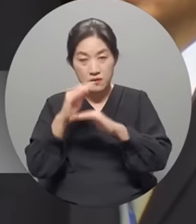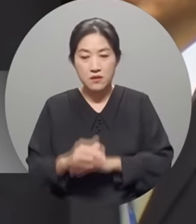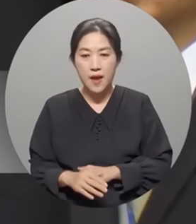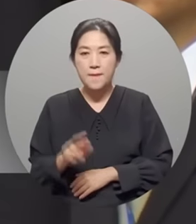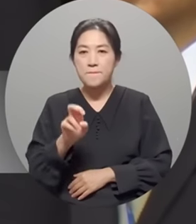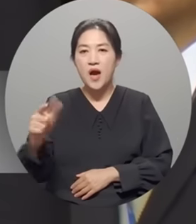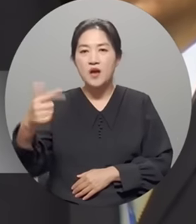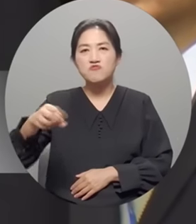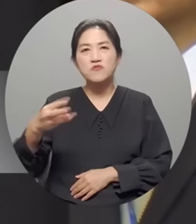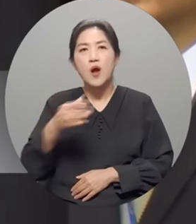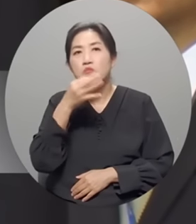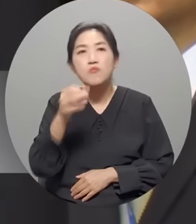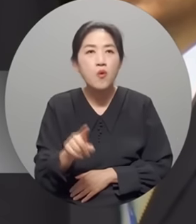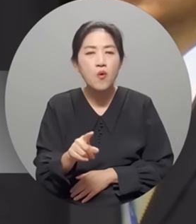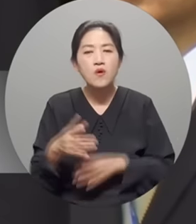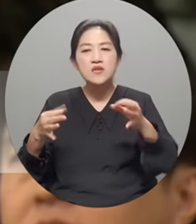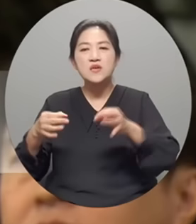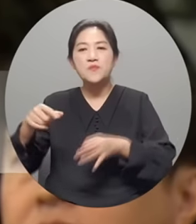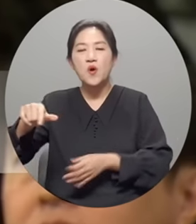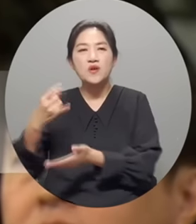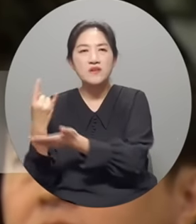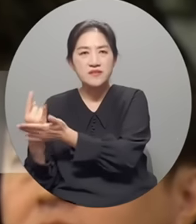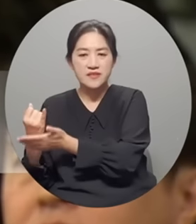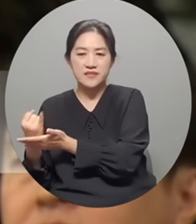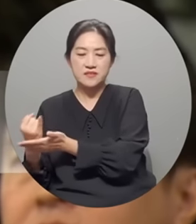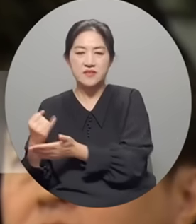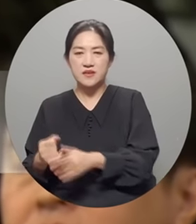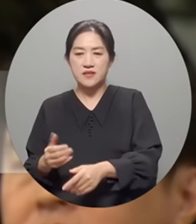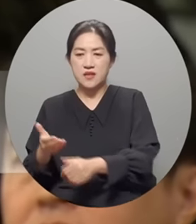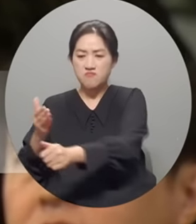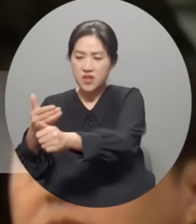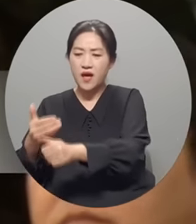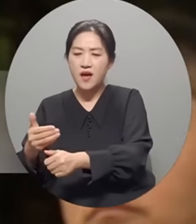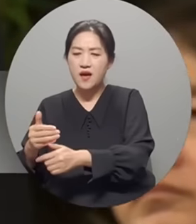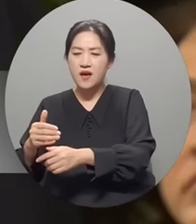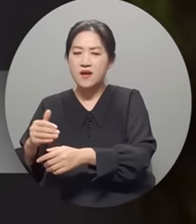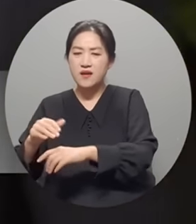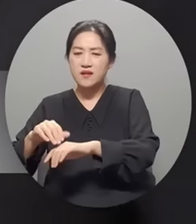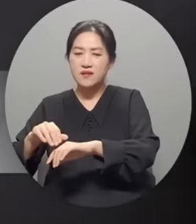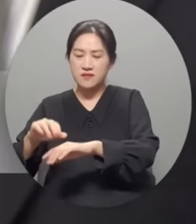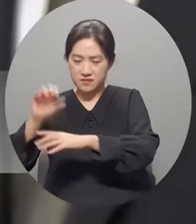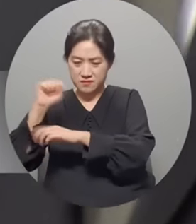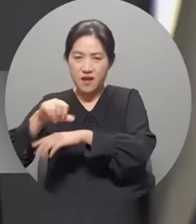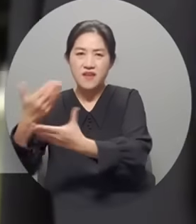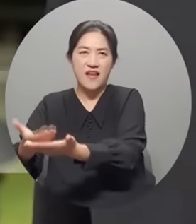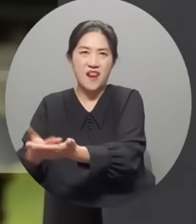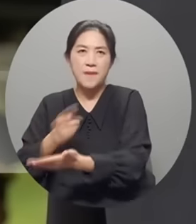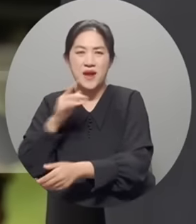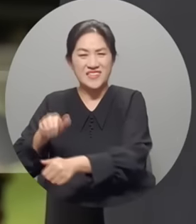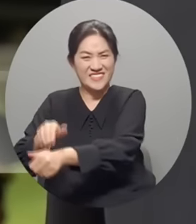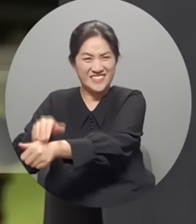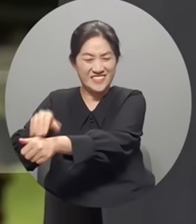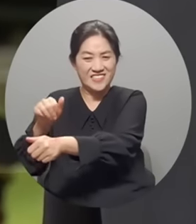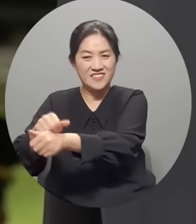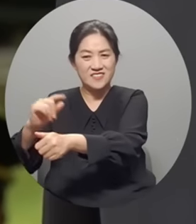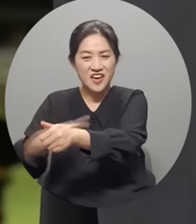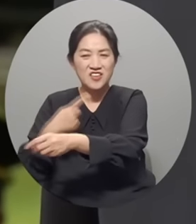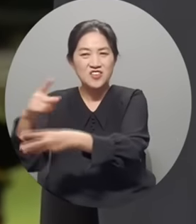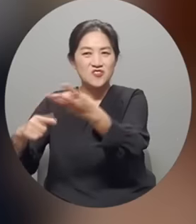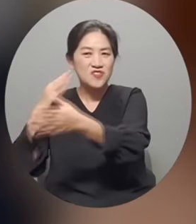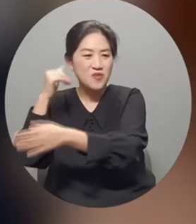마누라라는 표현으로 미뤄 김건희 여사가 자신의 부탁을 들어주라고 윤 대통령을 닥달하면서 윤 대통령과 통화하게 됐다는